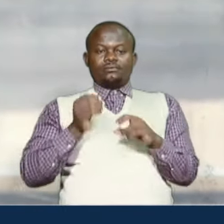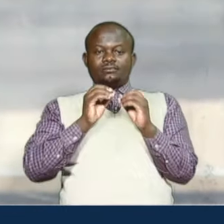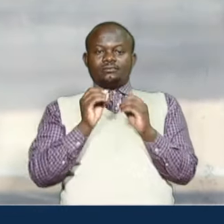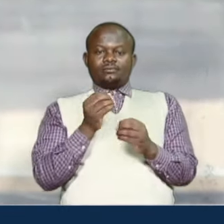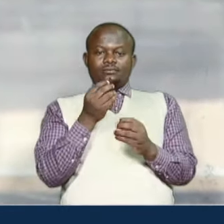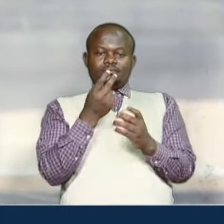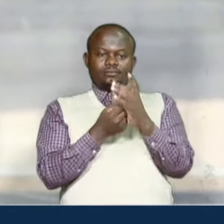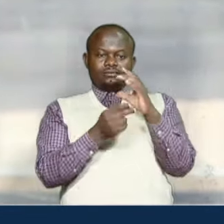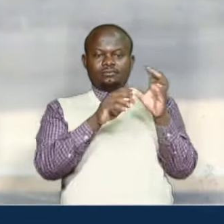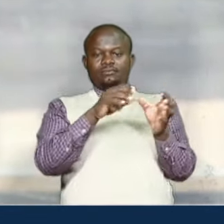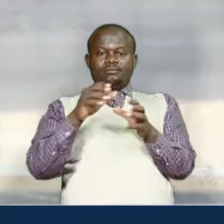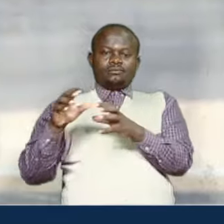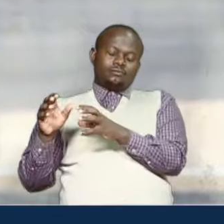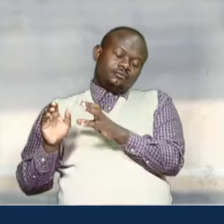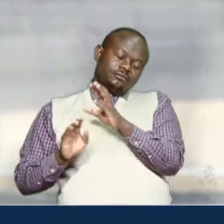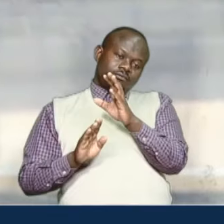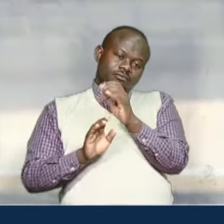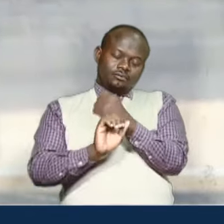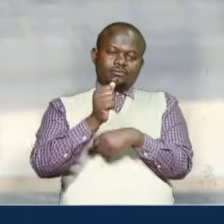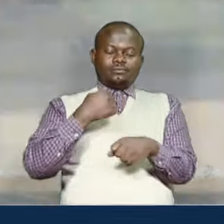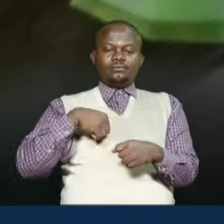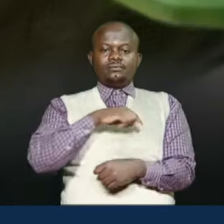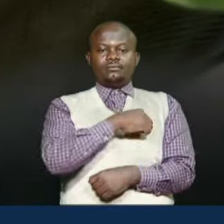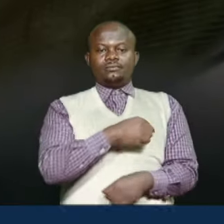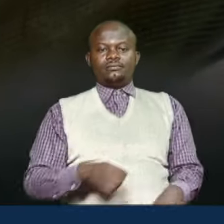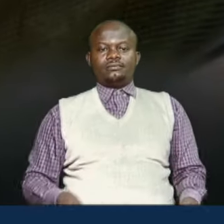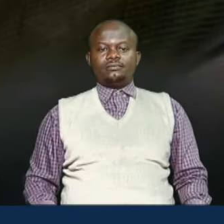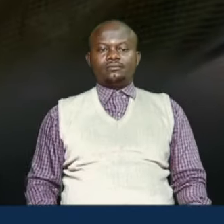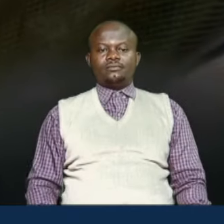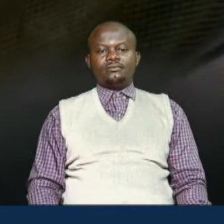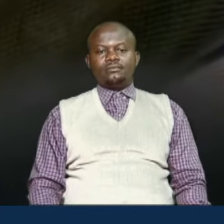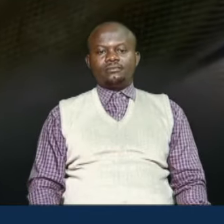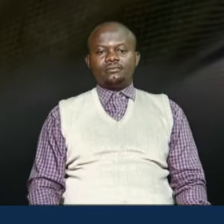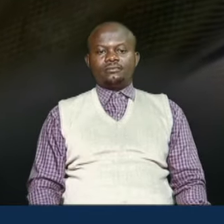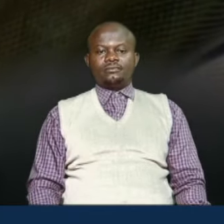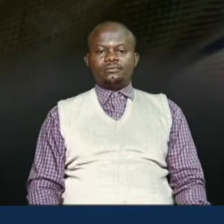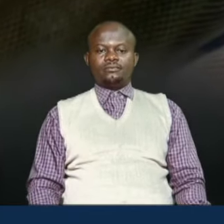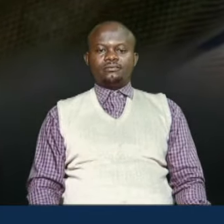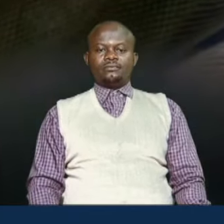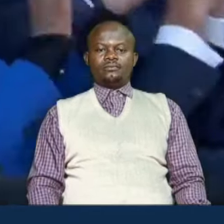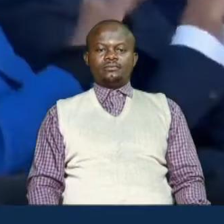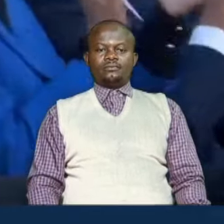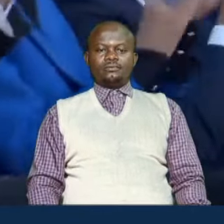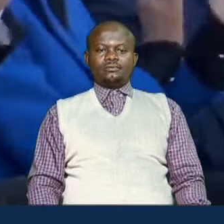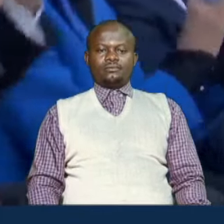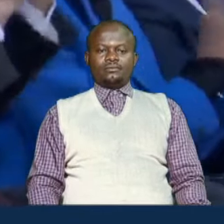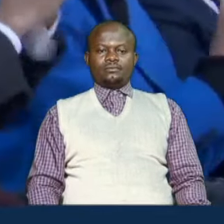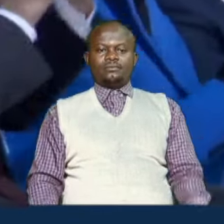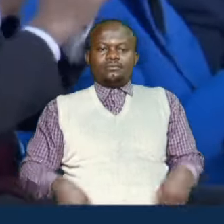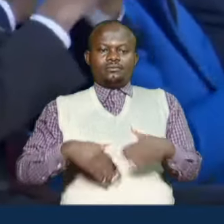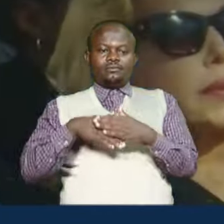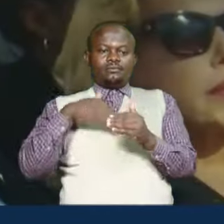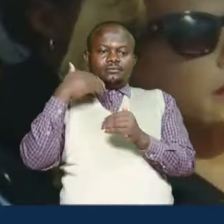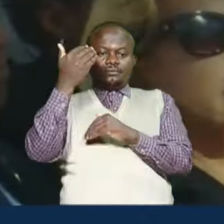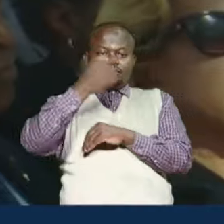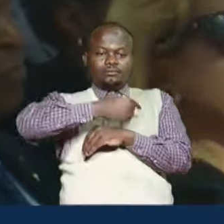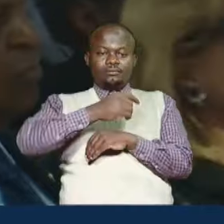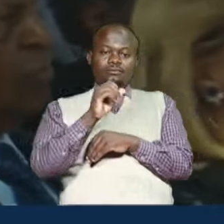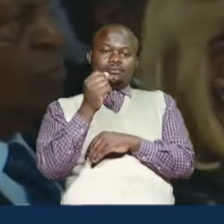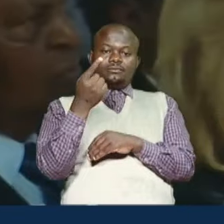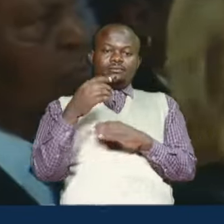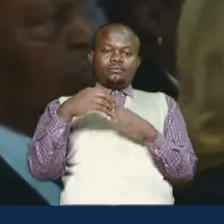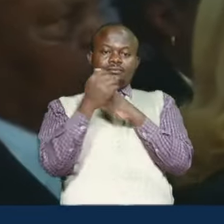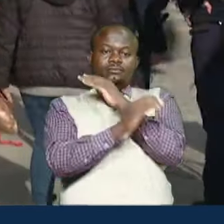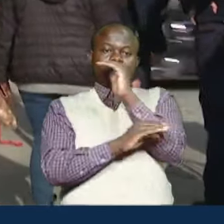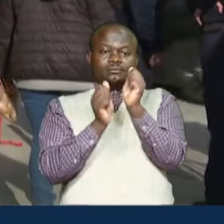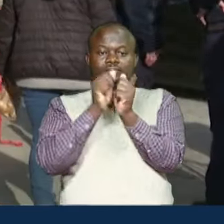dushyize imbere mu bikorwa byacu Nyuma y'uyu munsi wa mbere abakuru b'ihugu